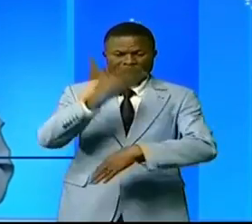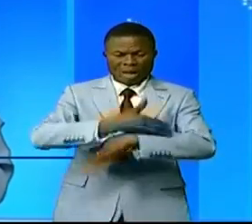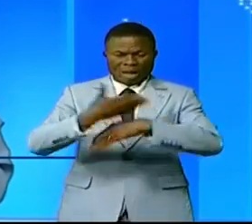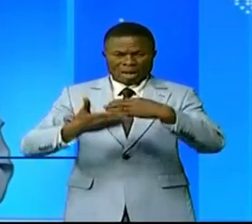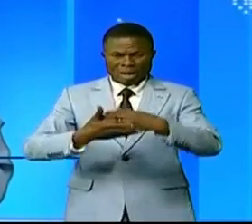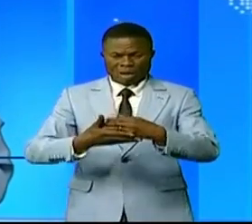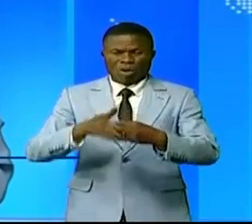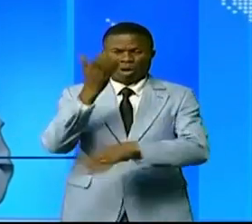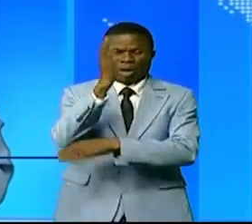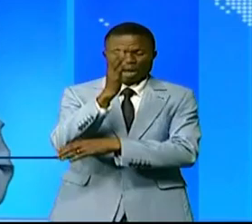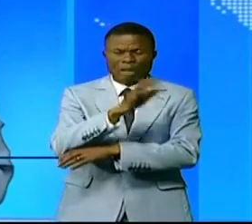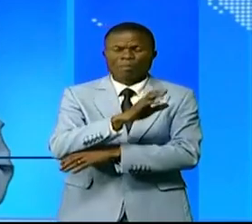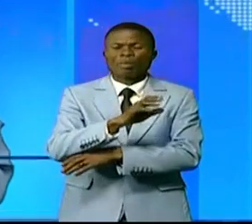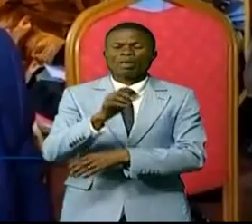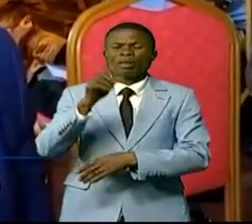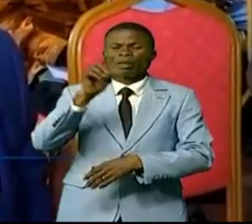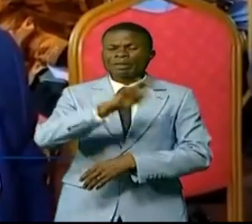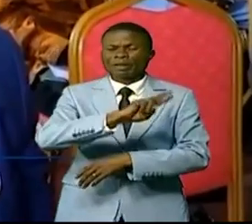l'horizon